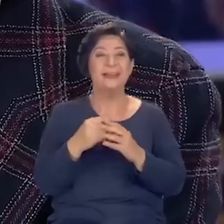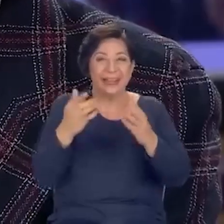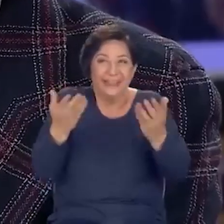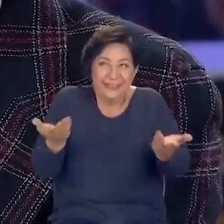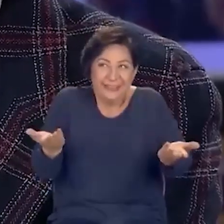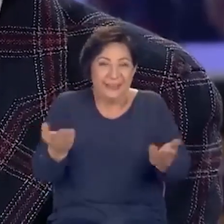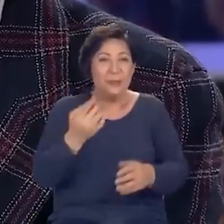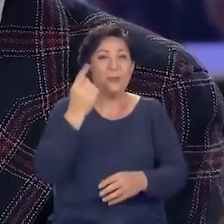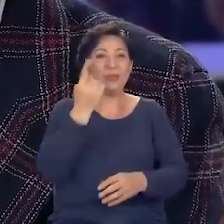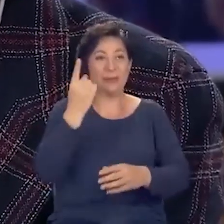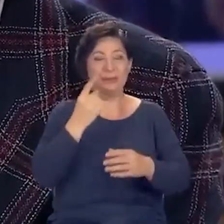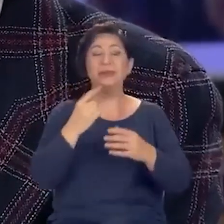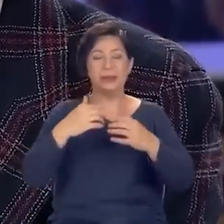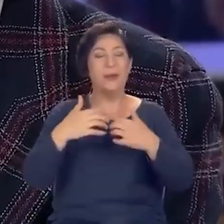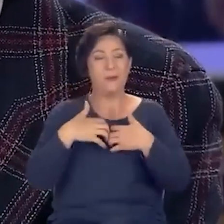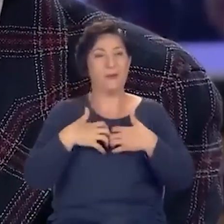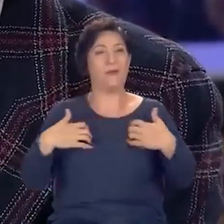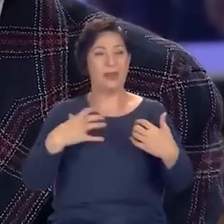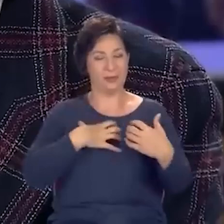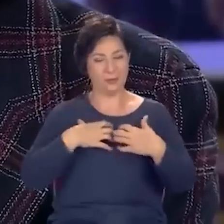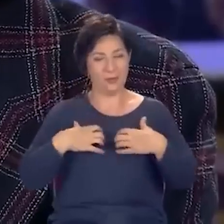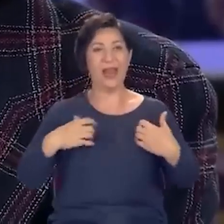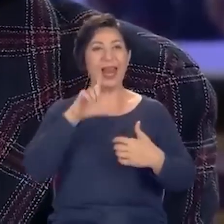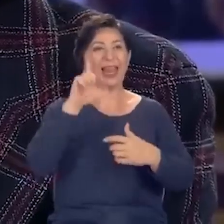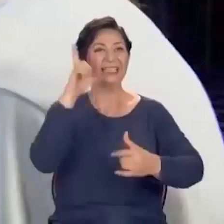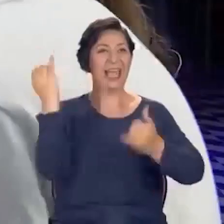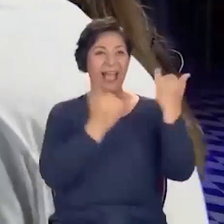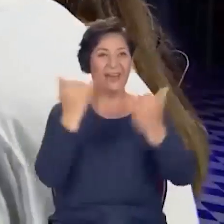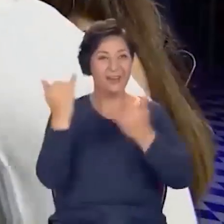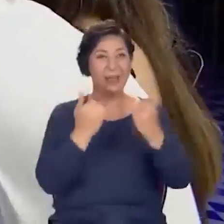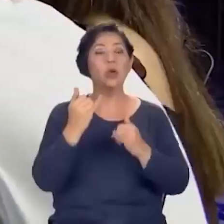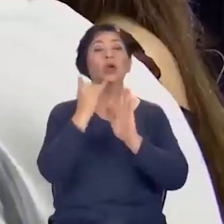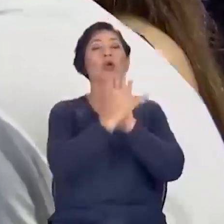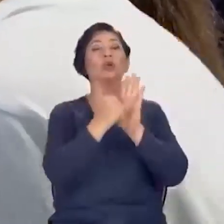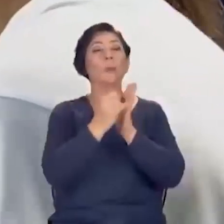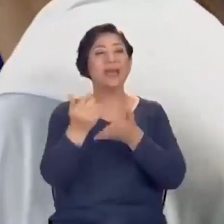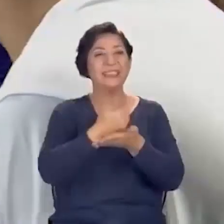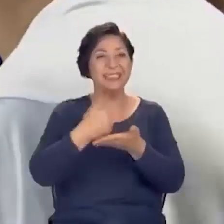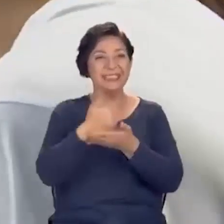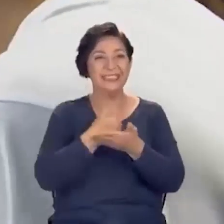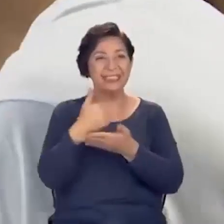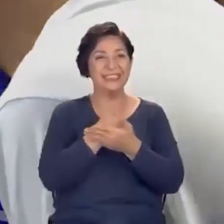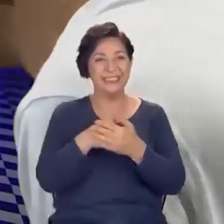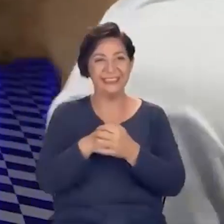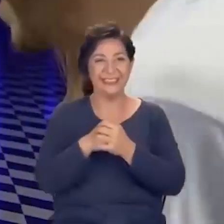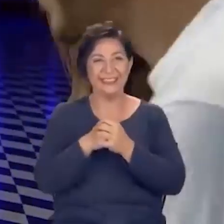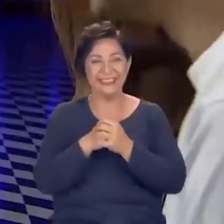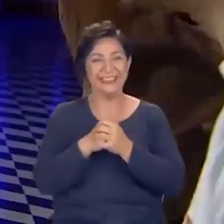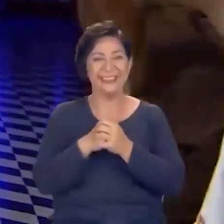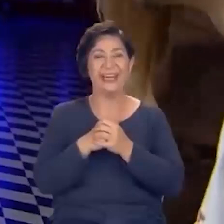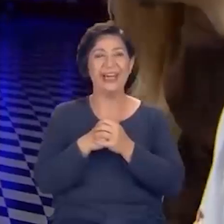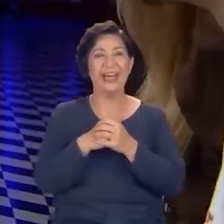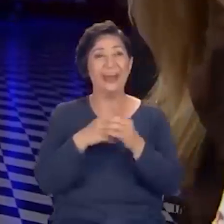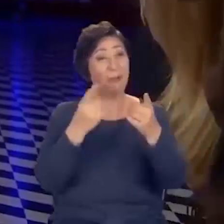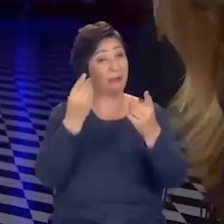evet, mesela bir tanesi özgüven lise kavgası ve YouTube kazancı. Aslında, en olaylı videolarım ya. Aslında